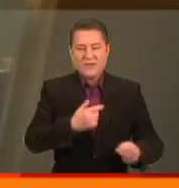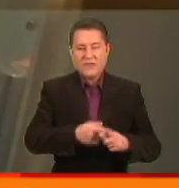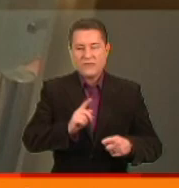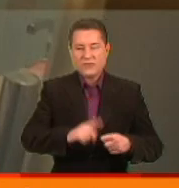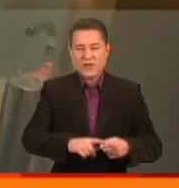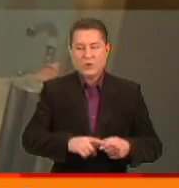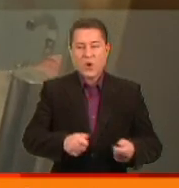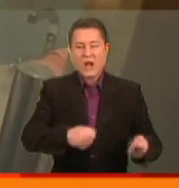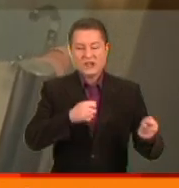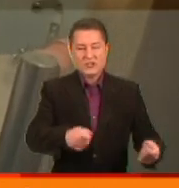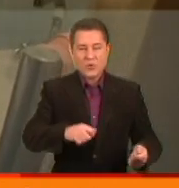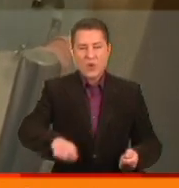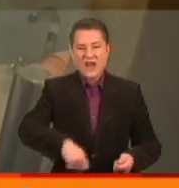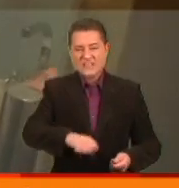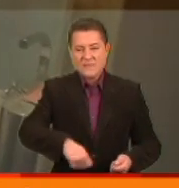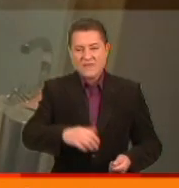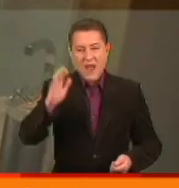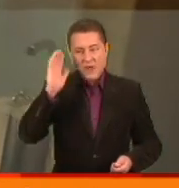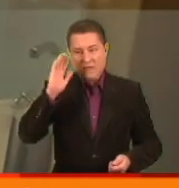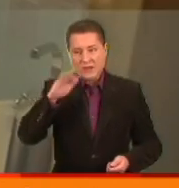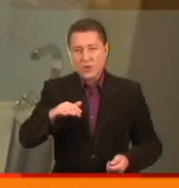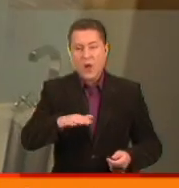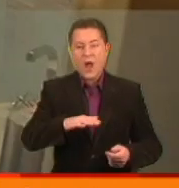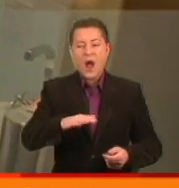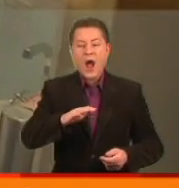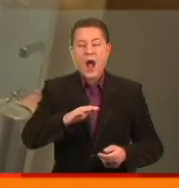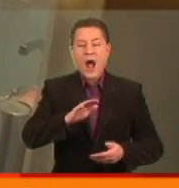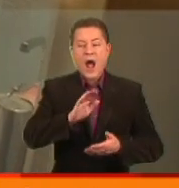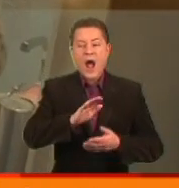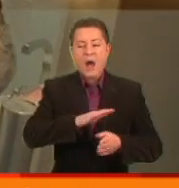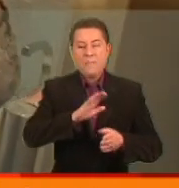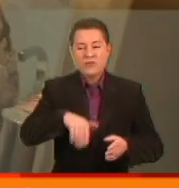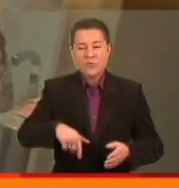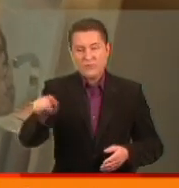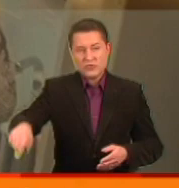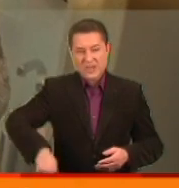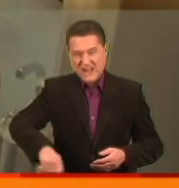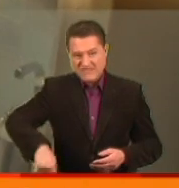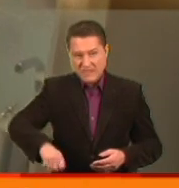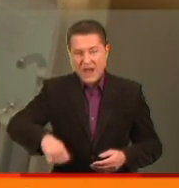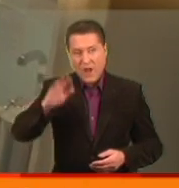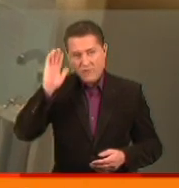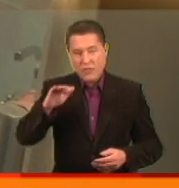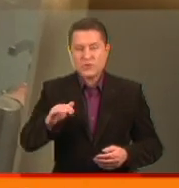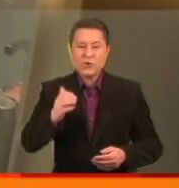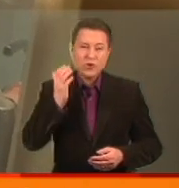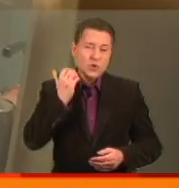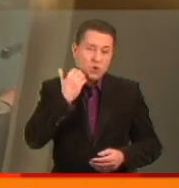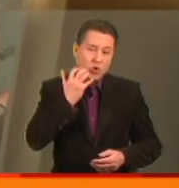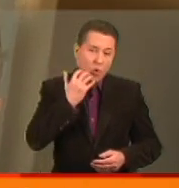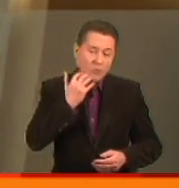каструлю, розбавляю, і потім з каструлі от так наливаю от сюди. Потім холодний,